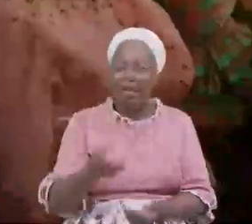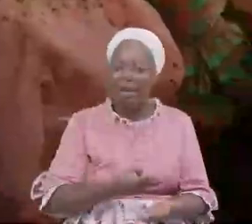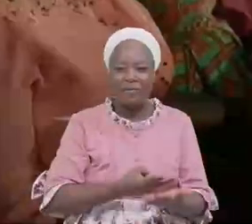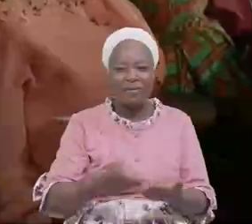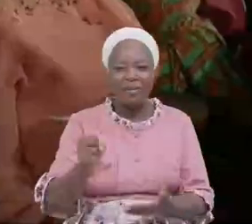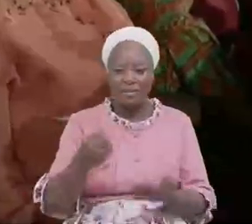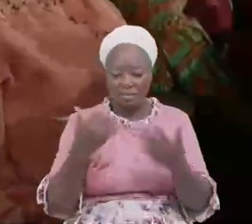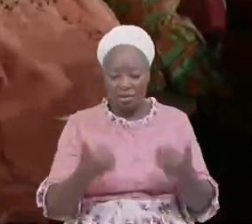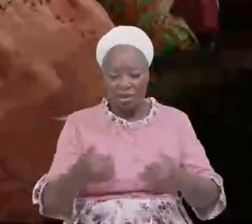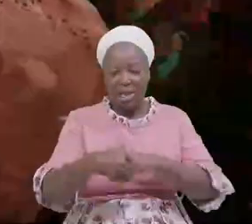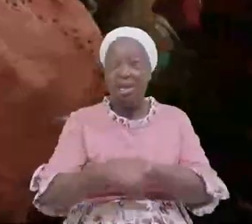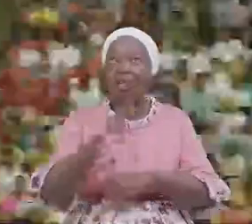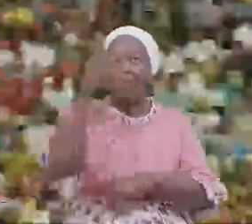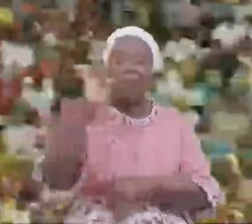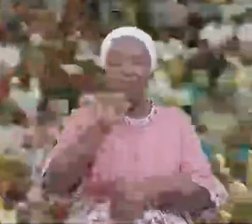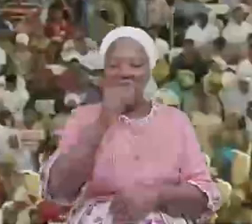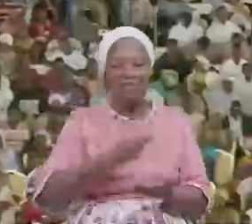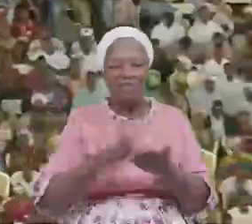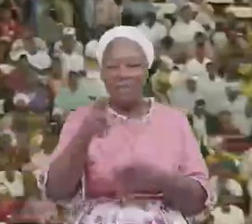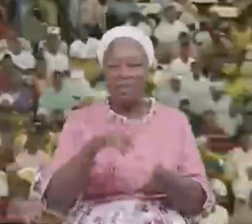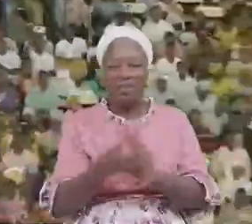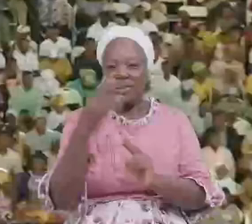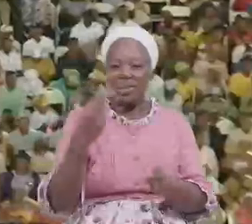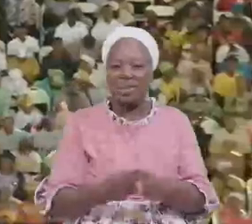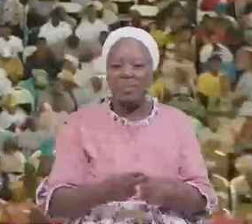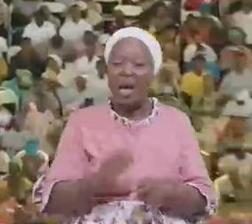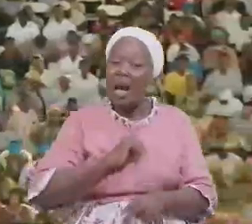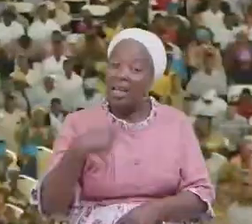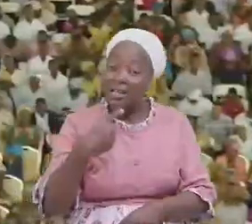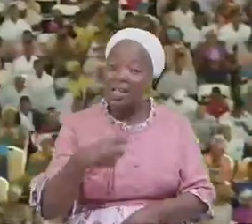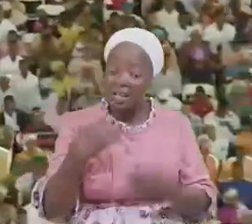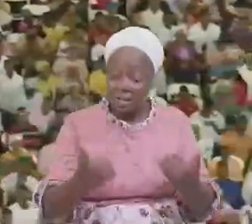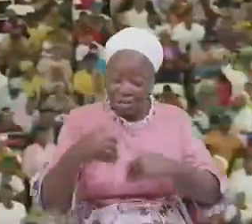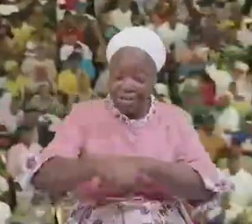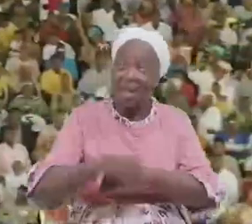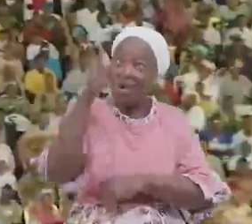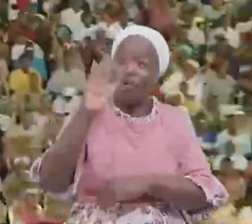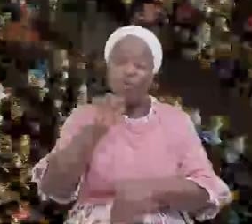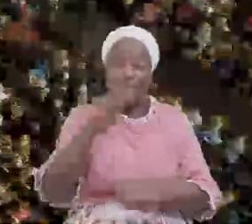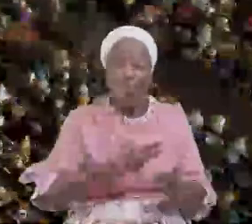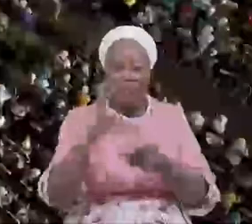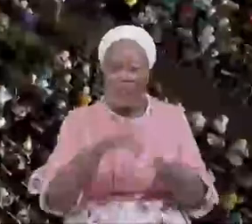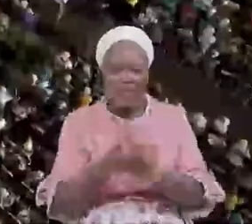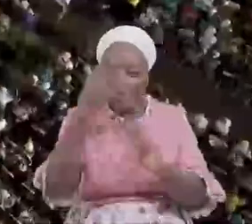Ce soir, il ne va pas te décevoir. J'ai dit ce soir, il ne va pas te décevoir.